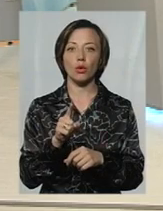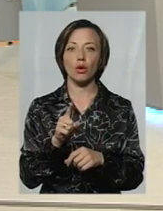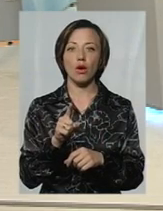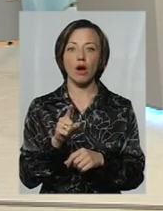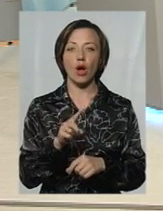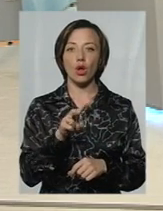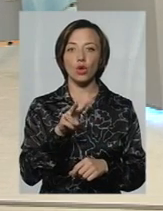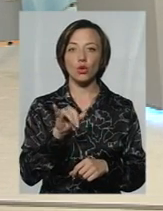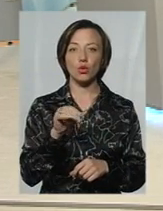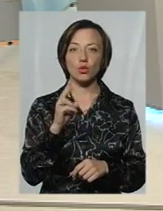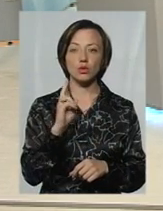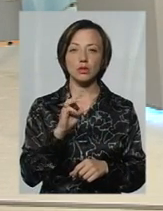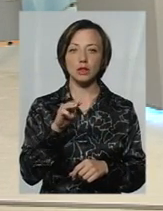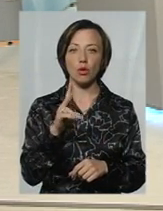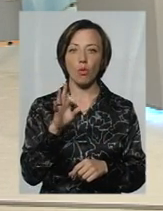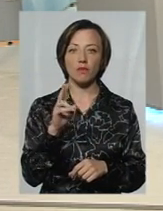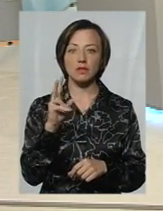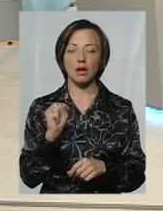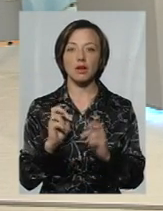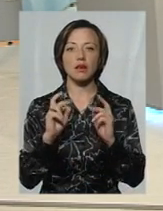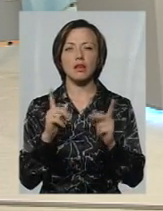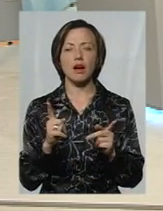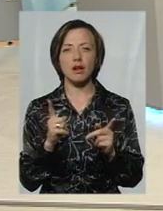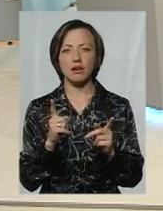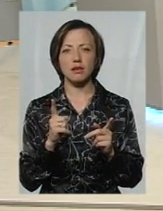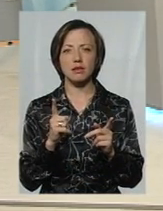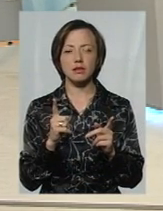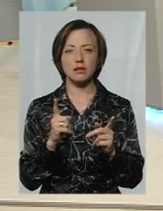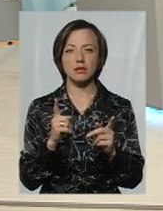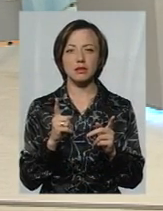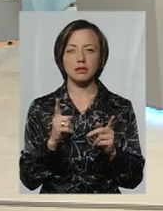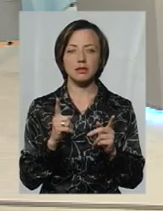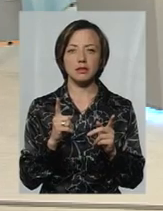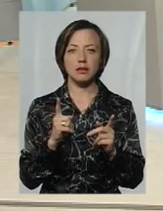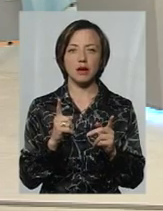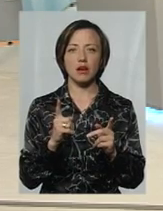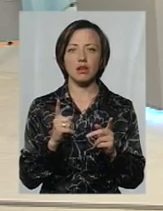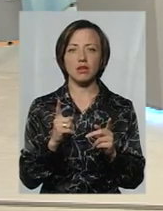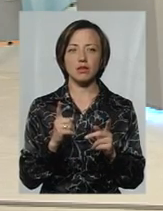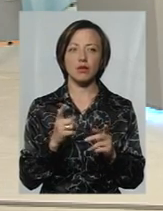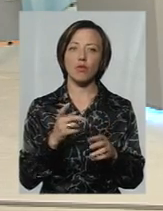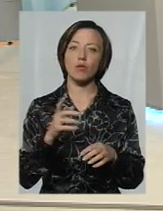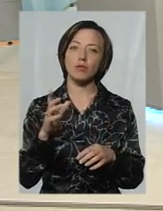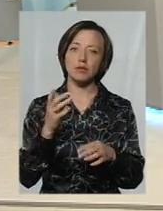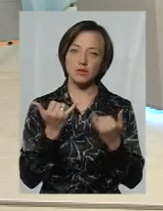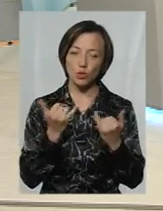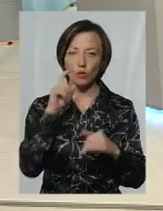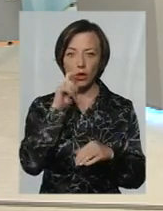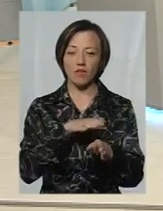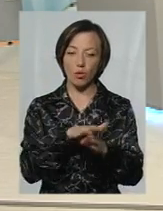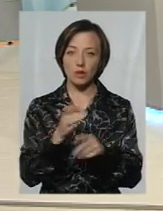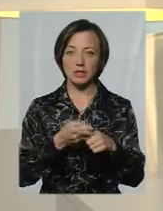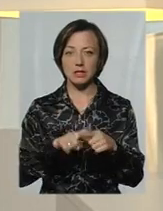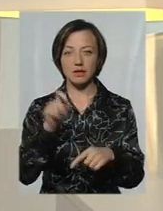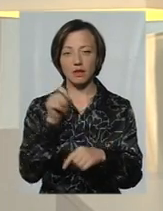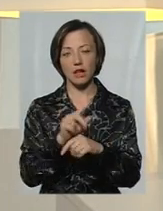уповноваженого Валерії Лутковської. Як далеко, на вашу думку, нині в Україні до реалізації цього амбітного завдання,